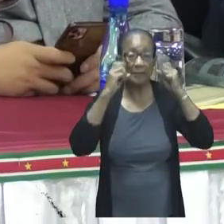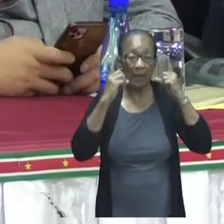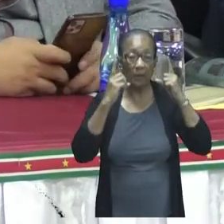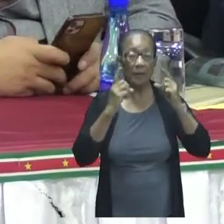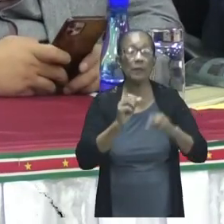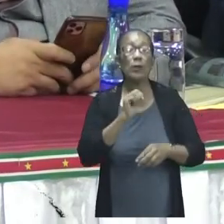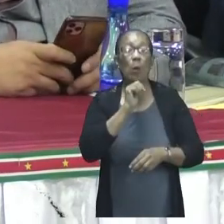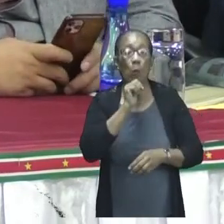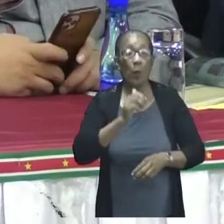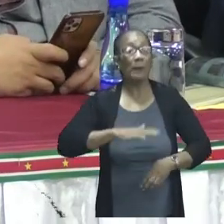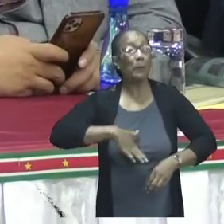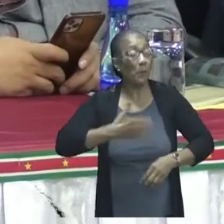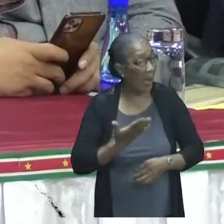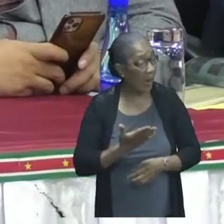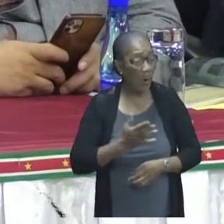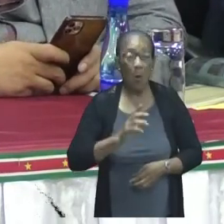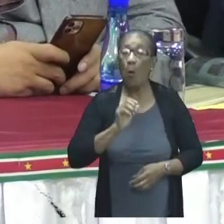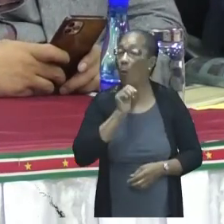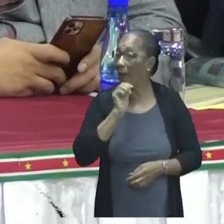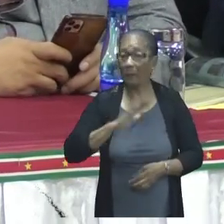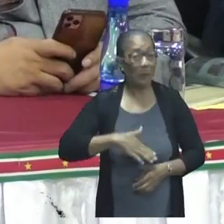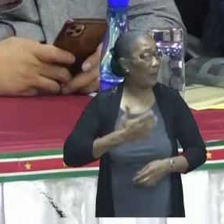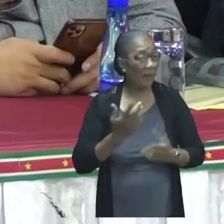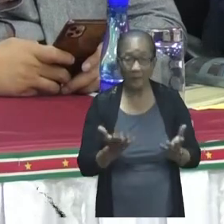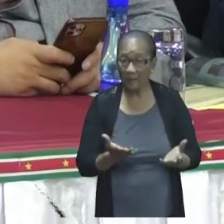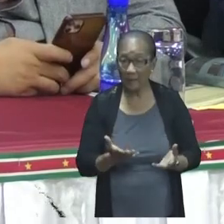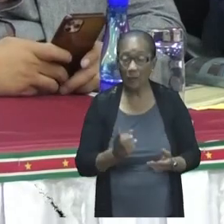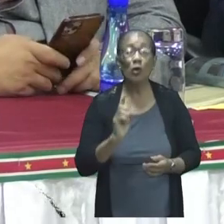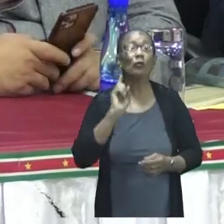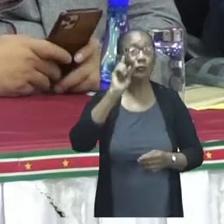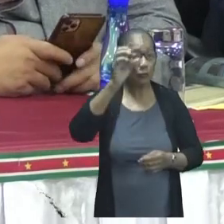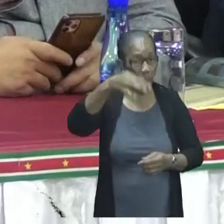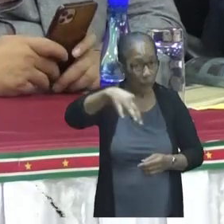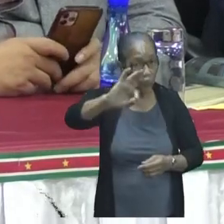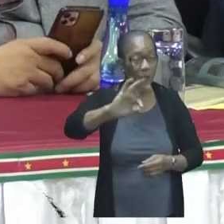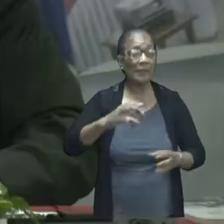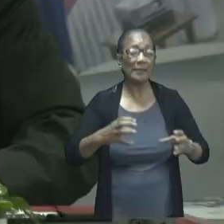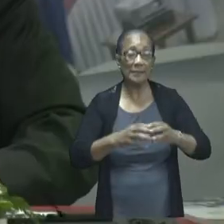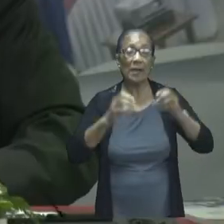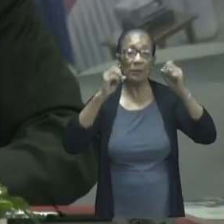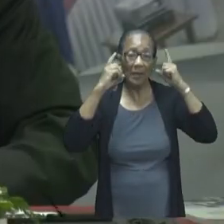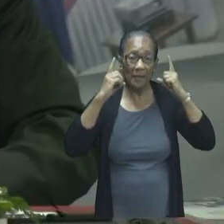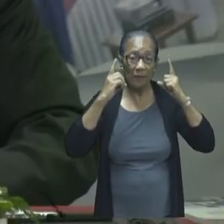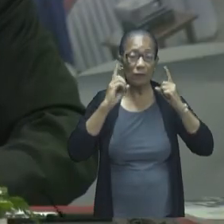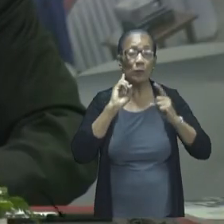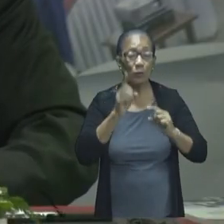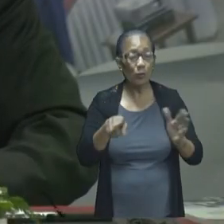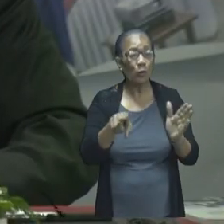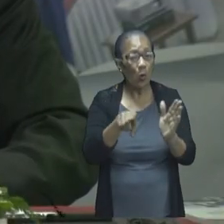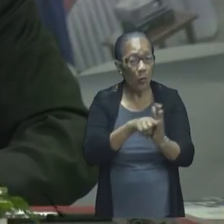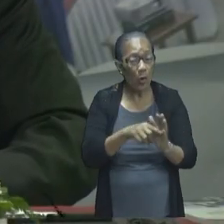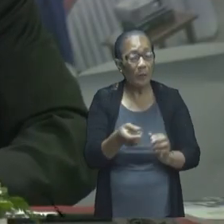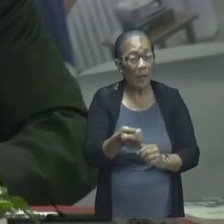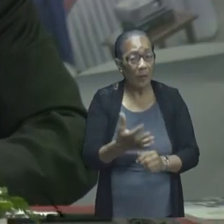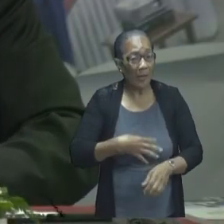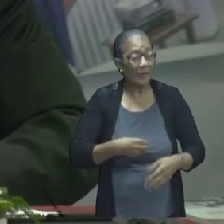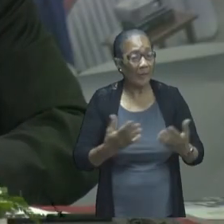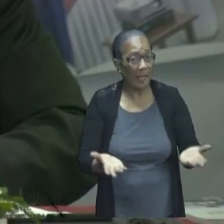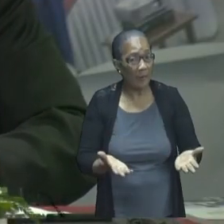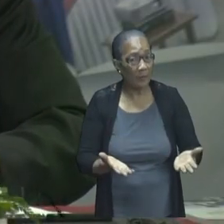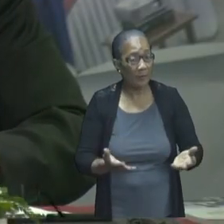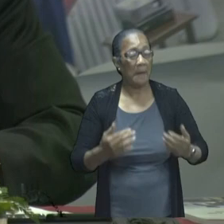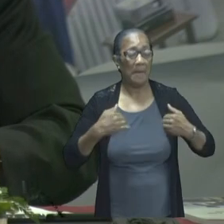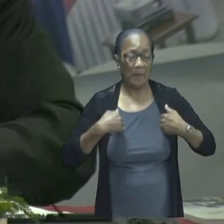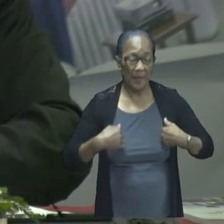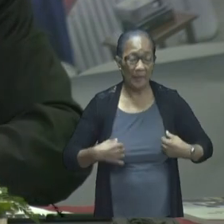wat mag en wat mag niet daar zo wilde terug naar de samenleving die gebaseerd is op normen en waarden binnen mensen